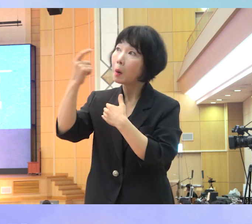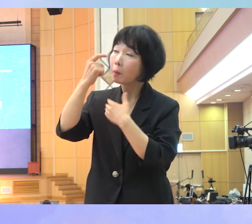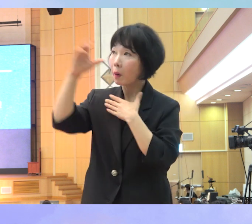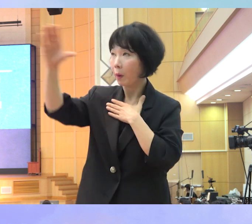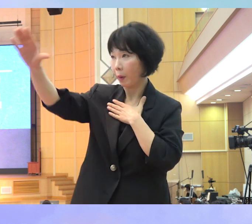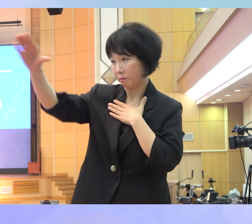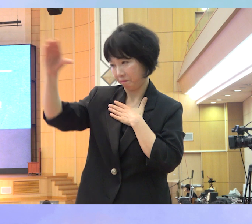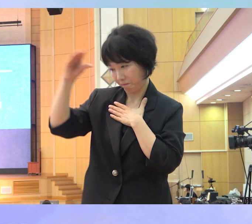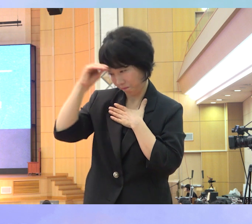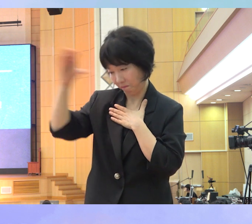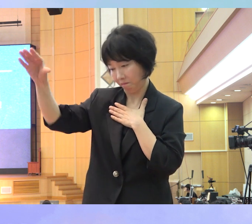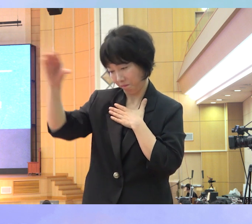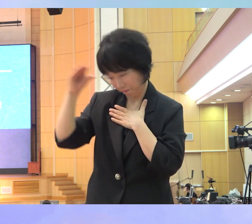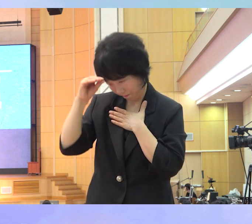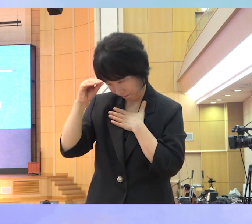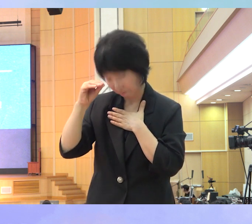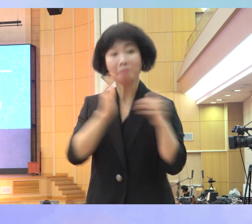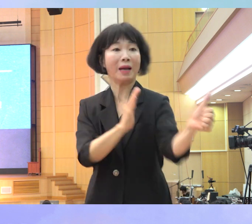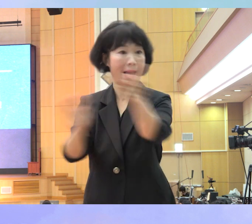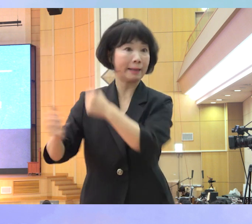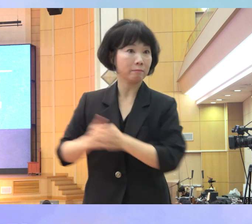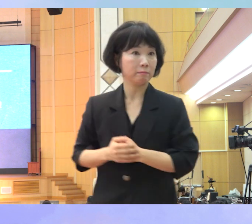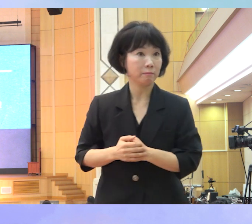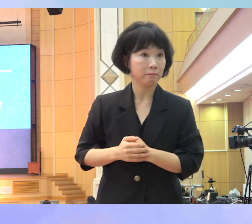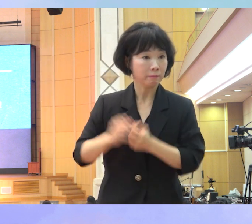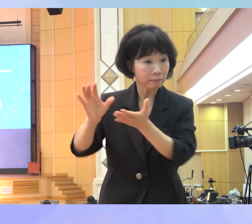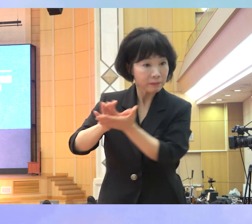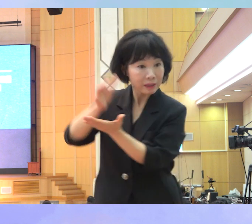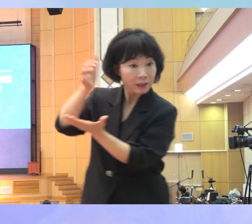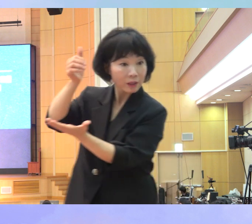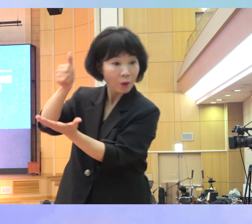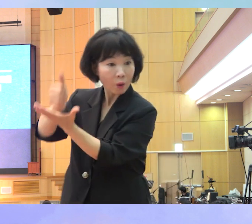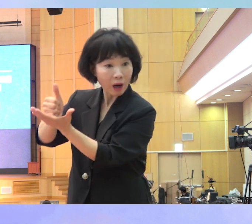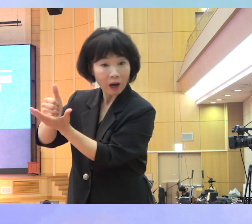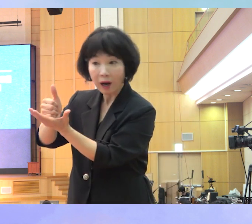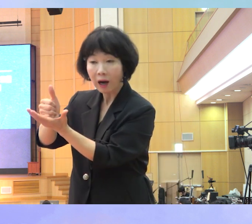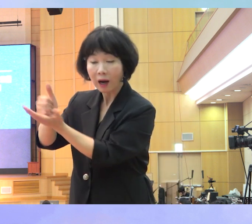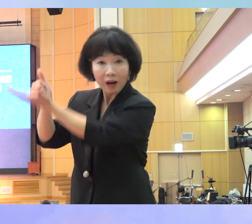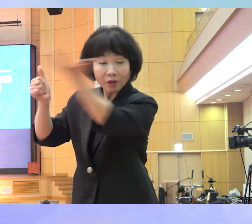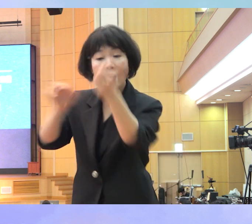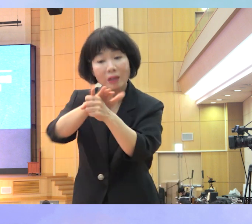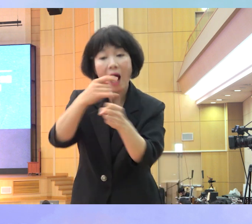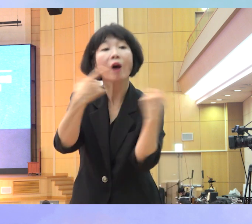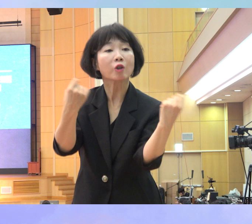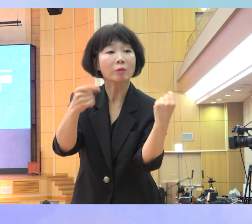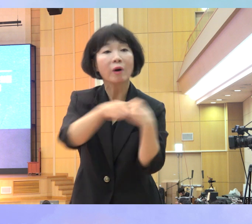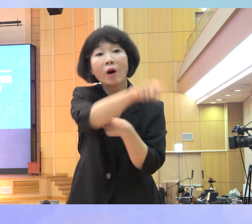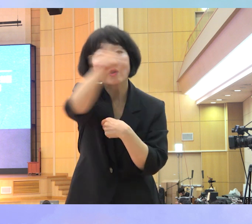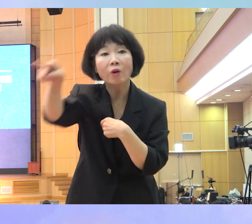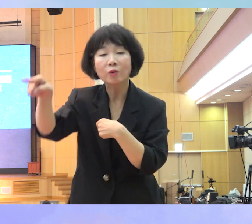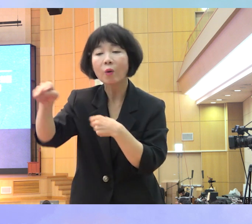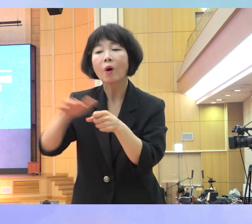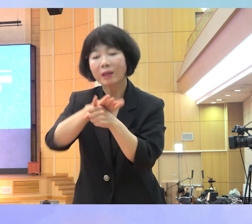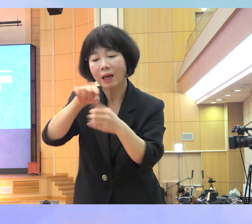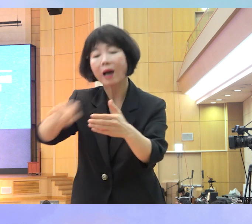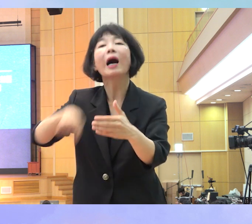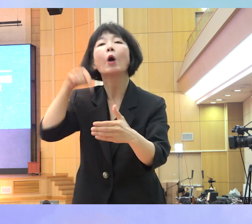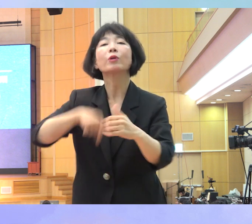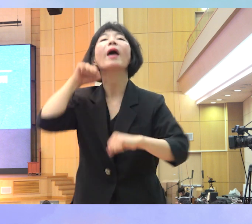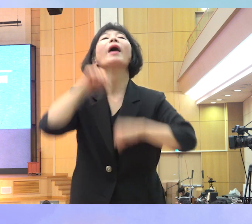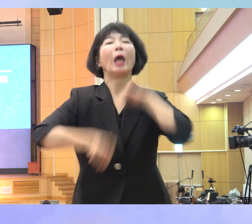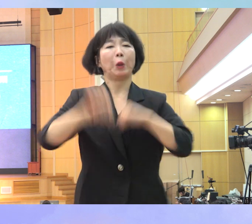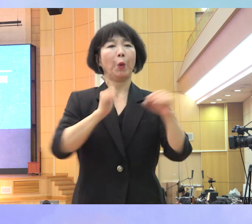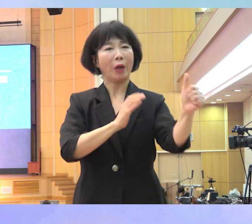되고 본받는 자가 되고, 그리스도께서 너희를 사랑하신 것 같이 너희도 사랑 가운데서